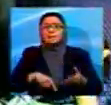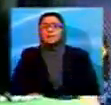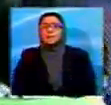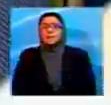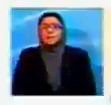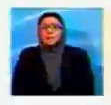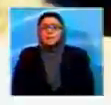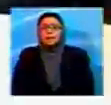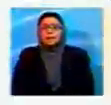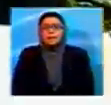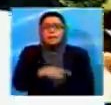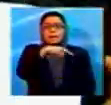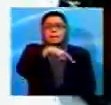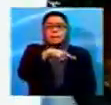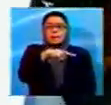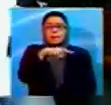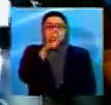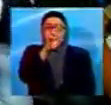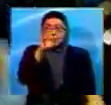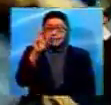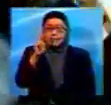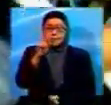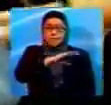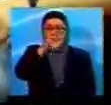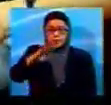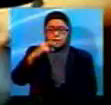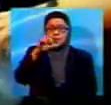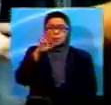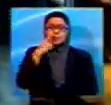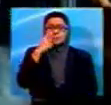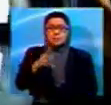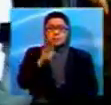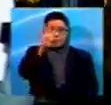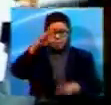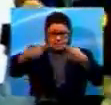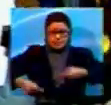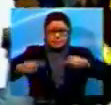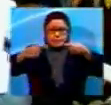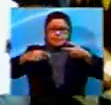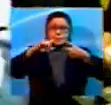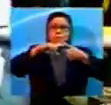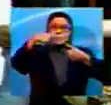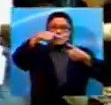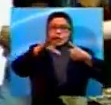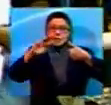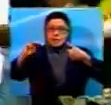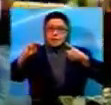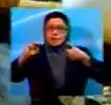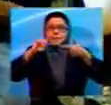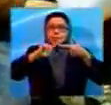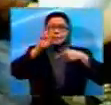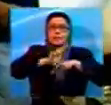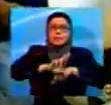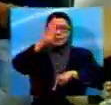pengundi prk Bukit gelugo menyaksikan pertandingan empat penjuru antara calon PCM Datuk hanuan Cheng Guan calon